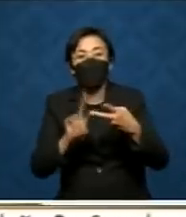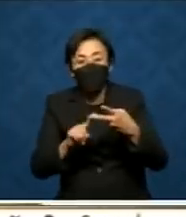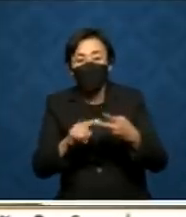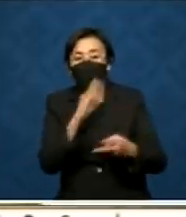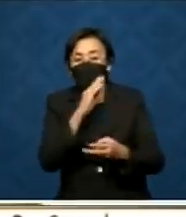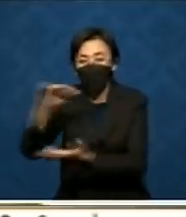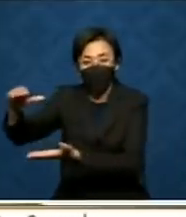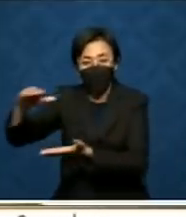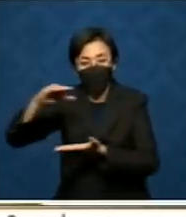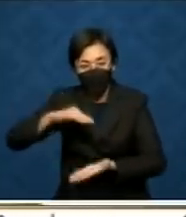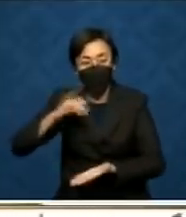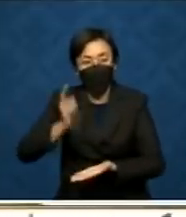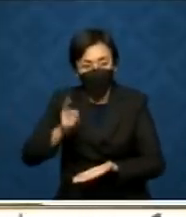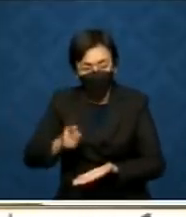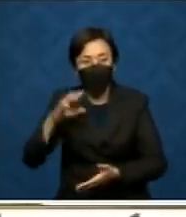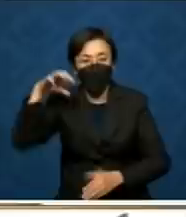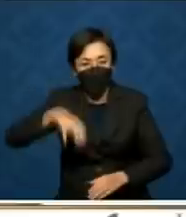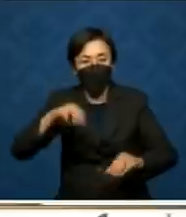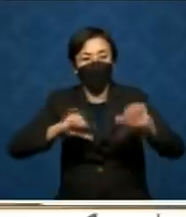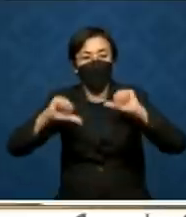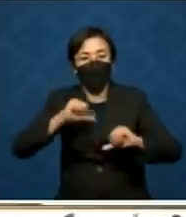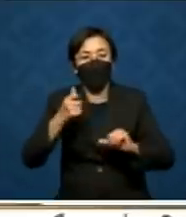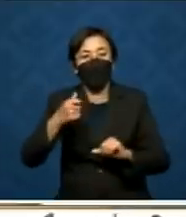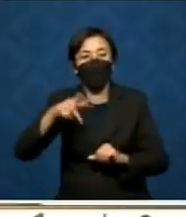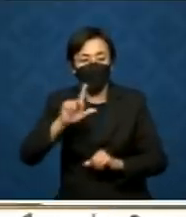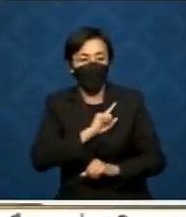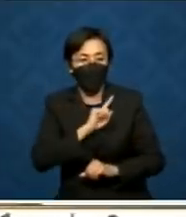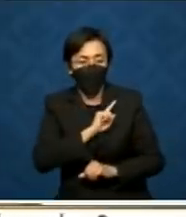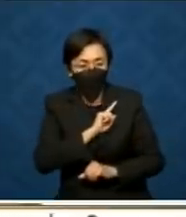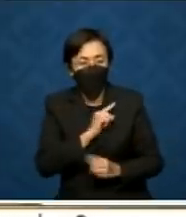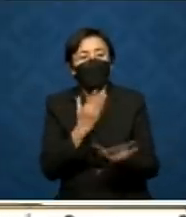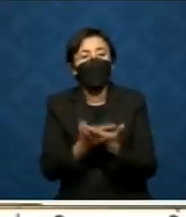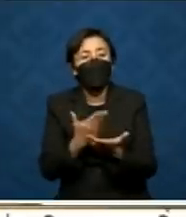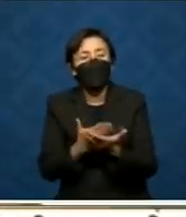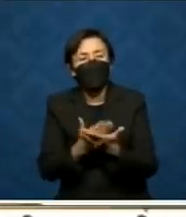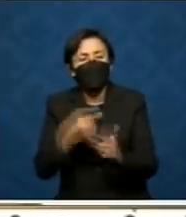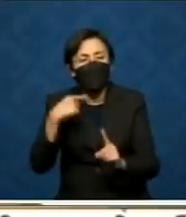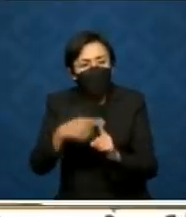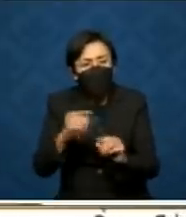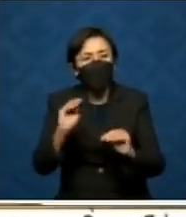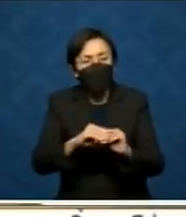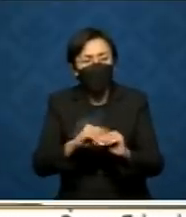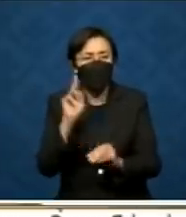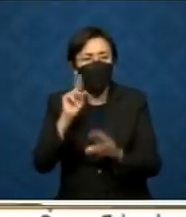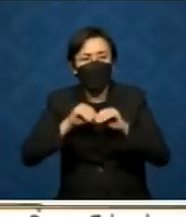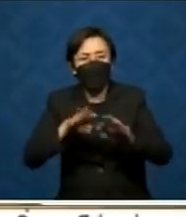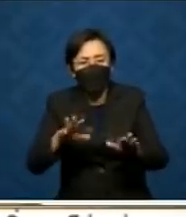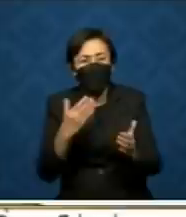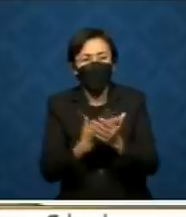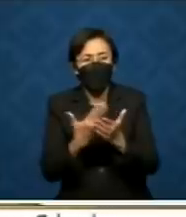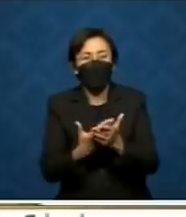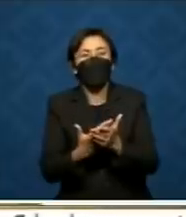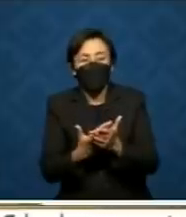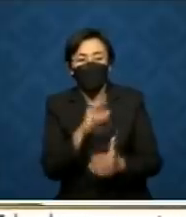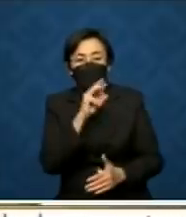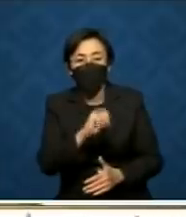มาจริงๆเพราะเขาจะเข้ามาได้จริงต้องผ่านองค์การเภสัชกรรมแล้วก็ไปบวกราคาอีกก็เป็นข่าวเป็นคราวอยู่นี่ท่าบ่อ